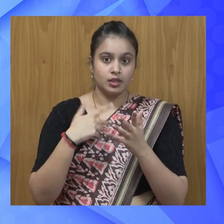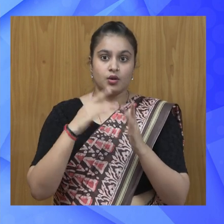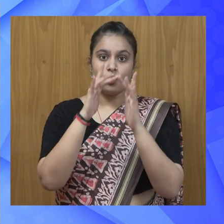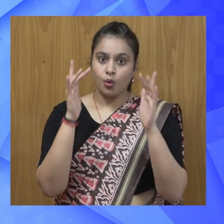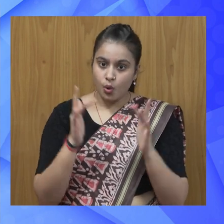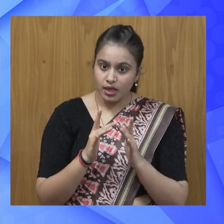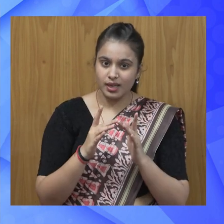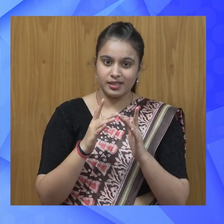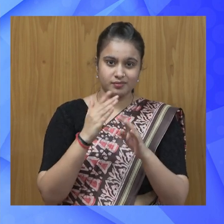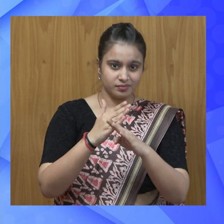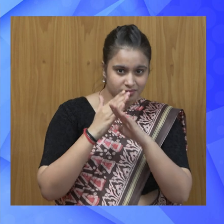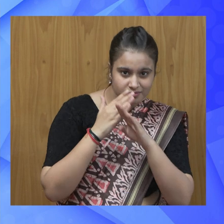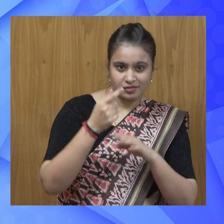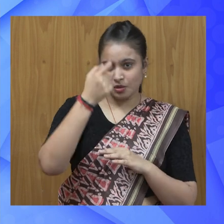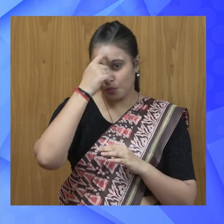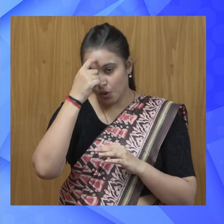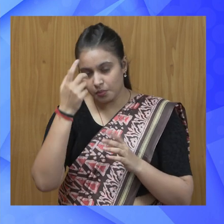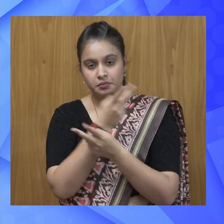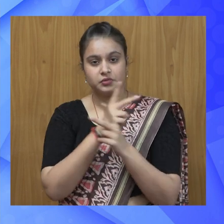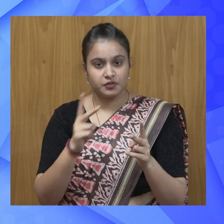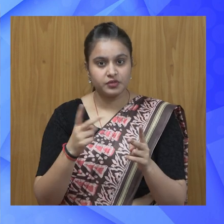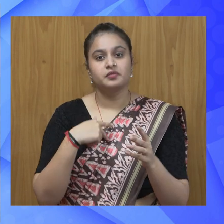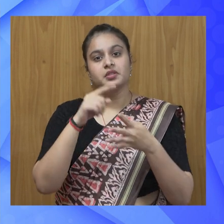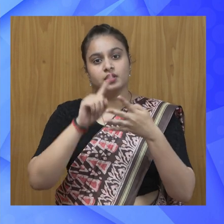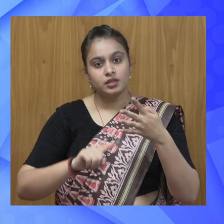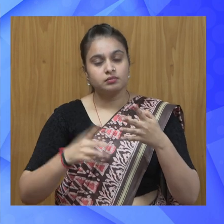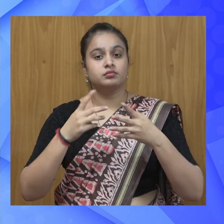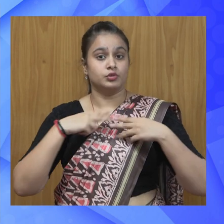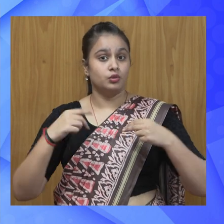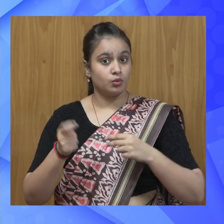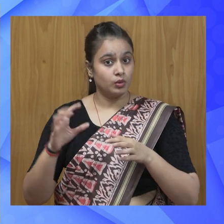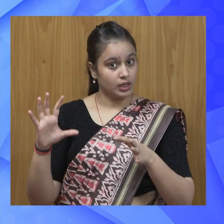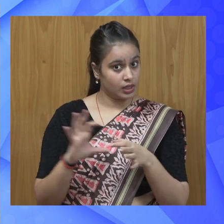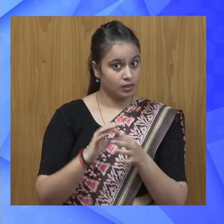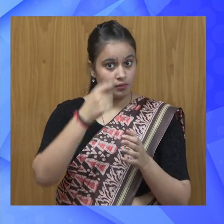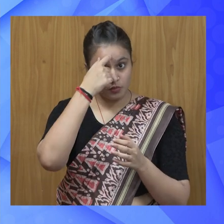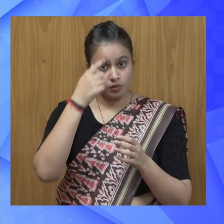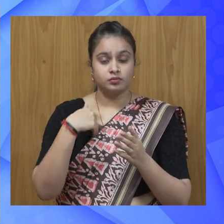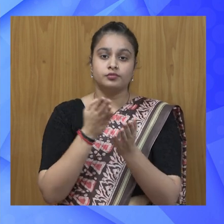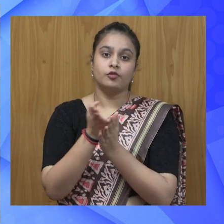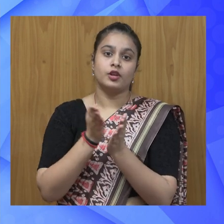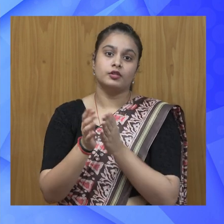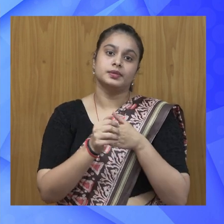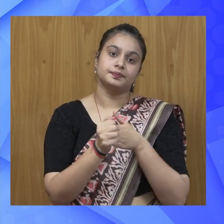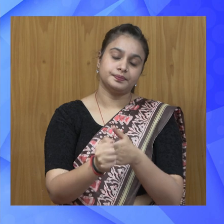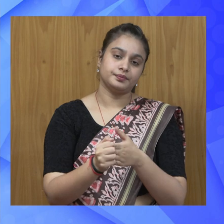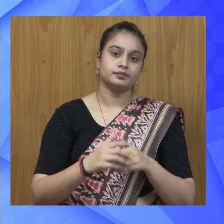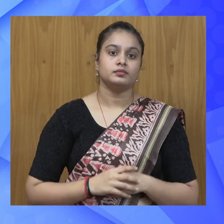ऑनलाइन खतरों को पहचानने और साइबर क्राइम के कानूनी पहलुओं को समझने के लिए आवश्यक मार्गदर्शन प्रदान